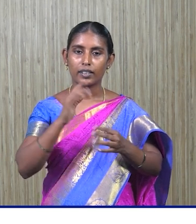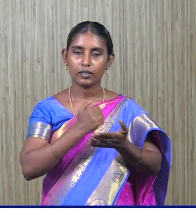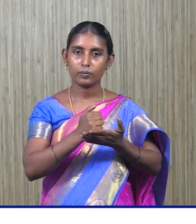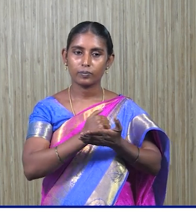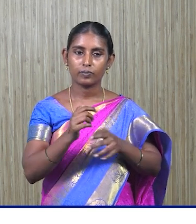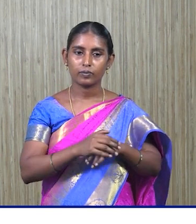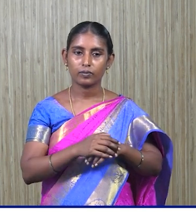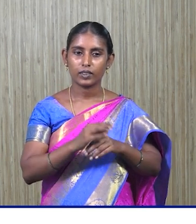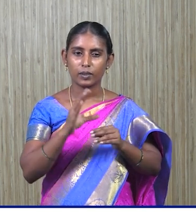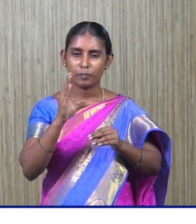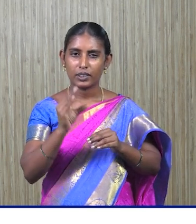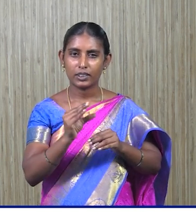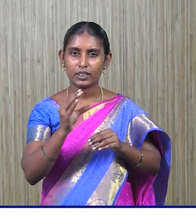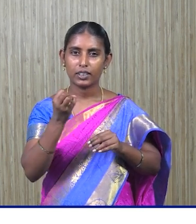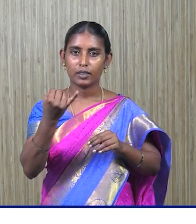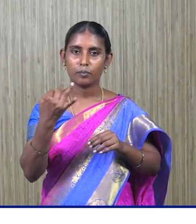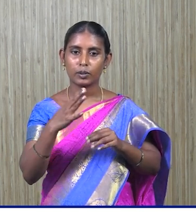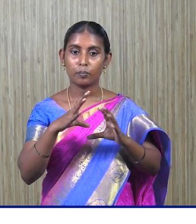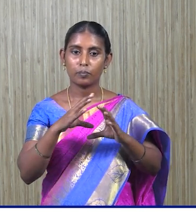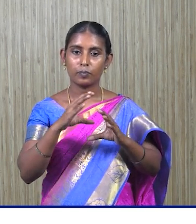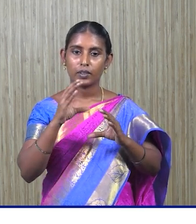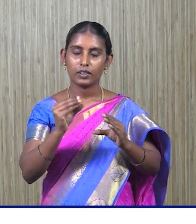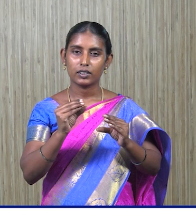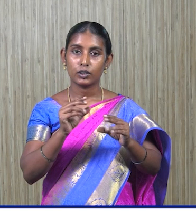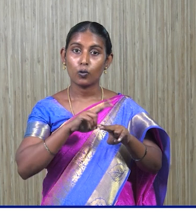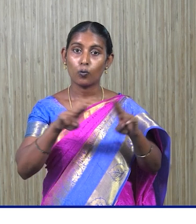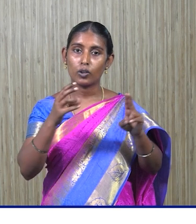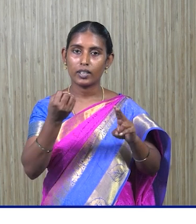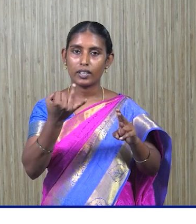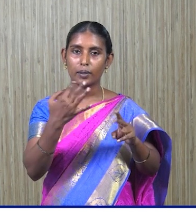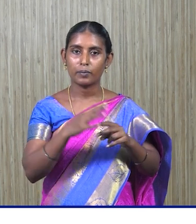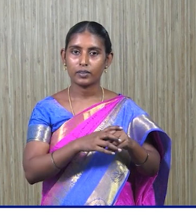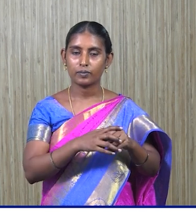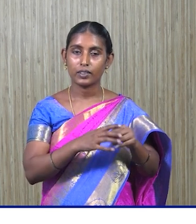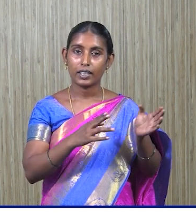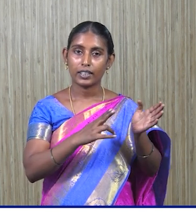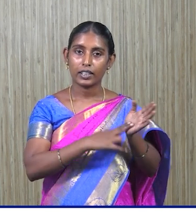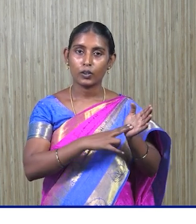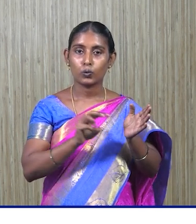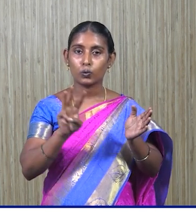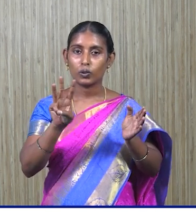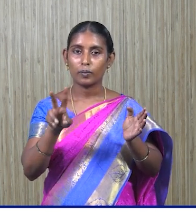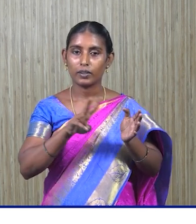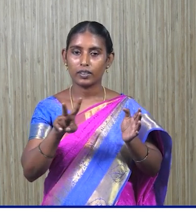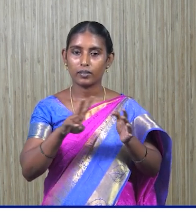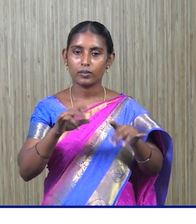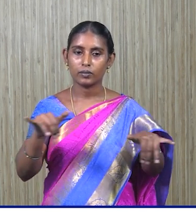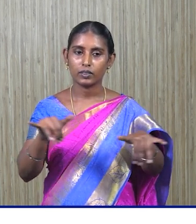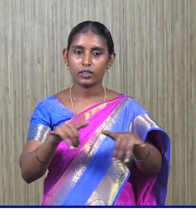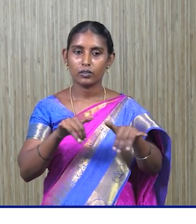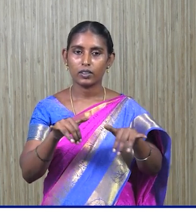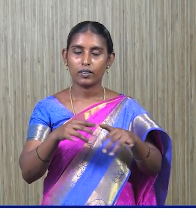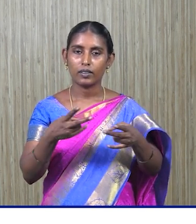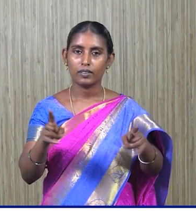மிகச்சிறிய இயலெண்ணிற்கும் மிகச்சிறிய முழு எண்ணிற்கும் இடையே உள்ள வித்தியாசம். நான் முன்னரே கூறிவிட்டோம், மிகச்சிறிய இயலெண் யாரு?